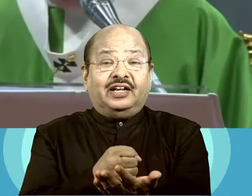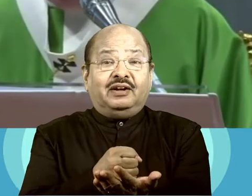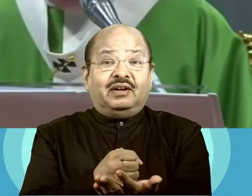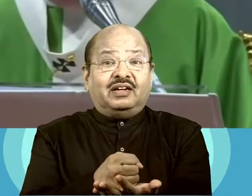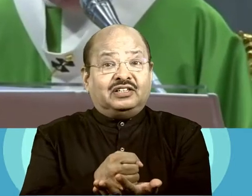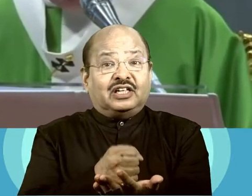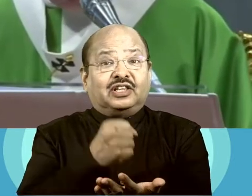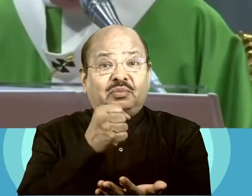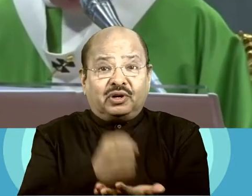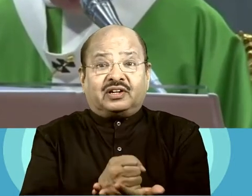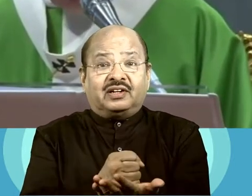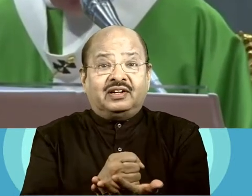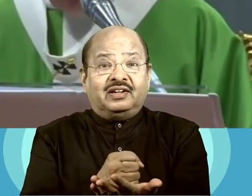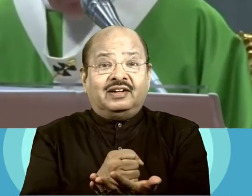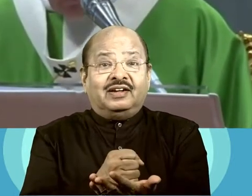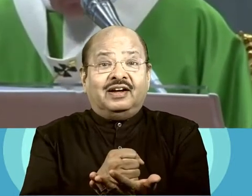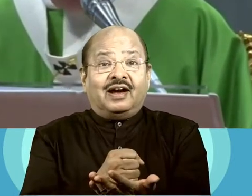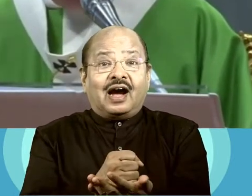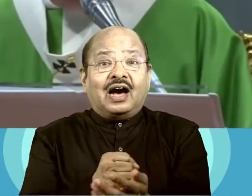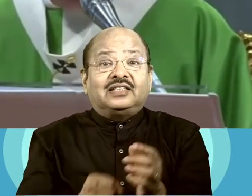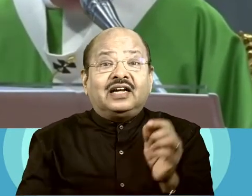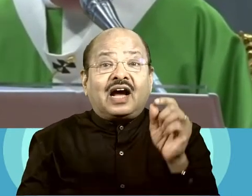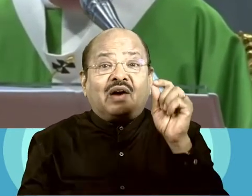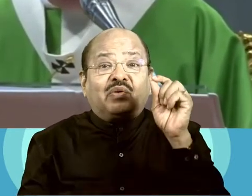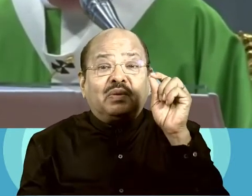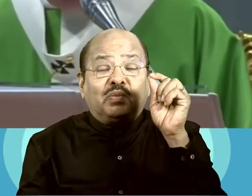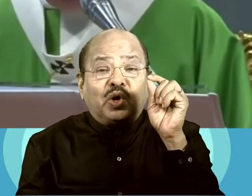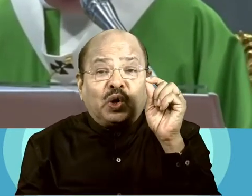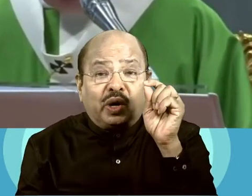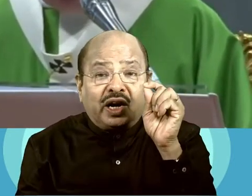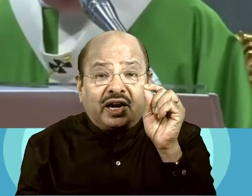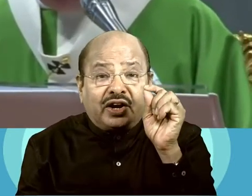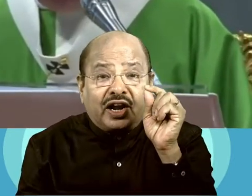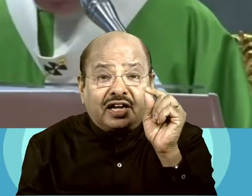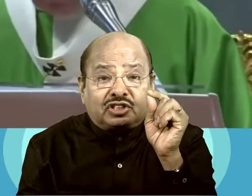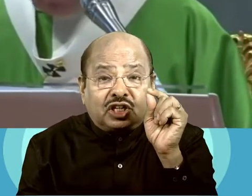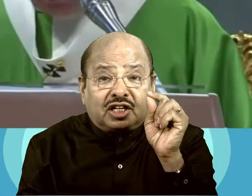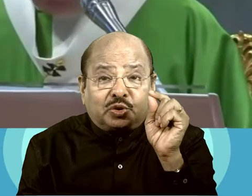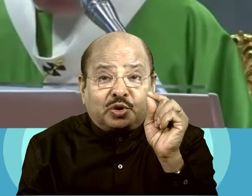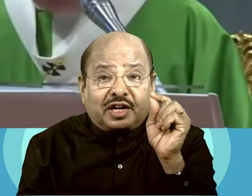സഭയുടെ കയ്യിൽ ഈ സത്യമുണ്ട്, അത് അവൾ മുഴുവനും